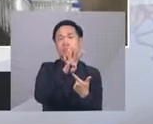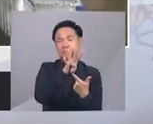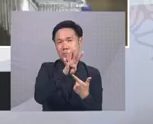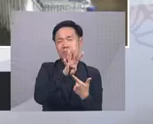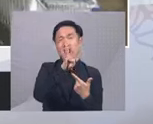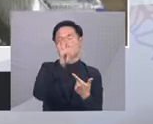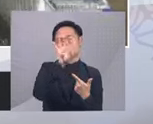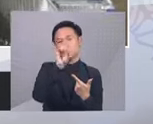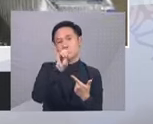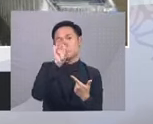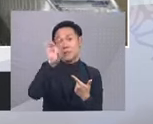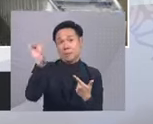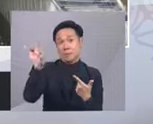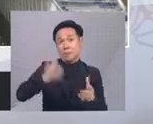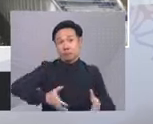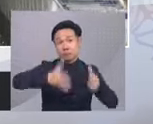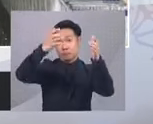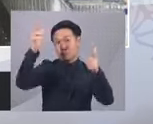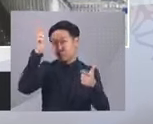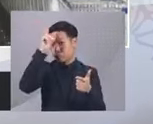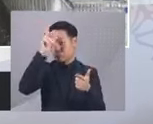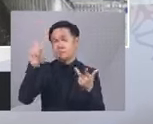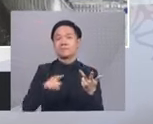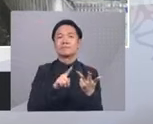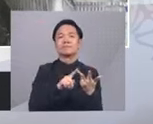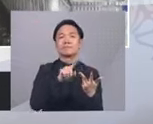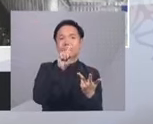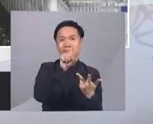4,088 bangunan kerajaan,